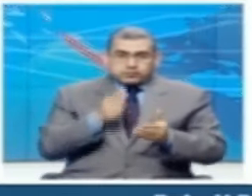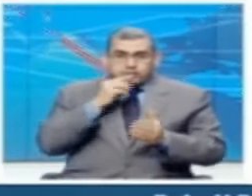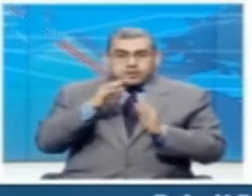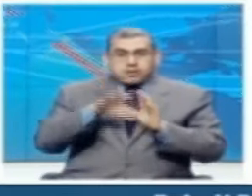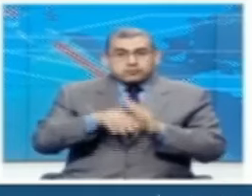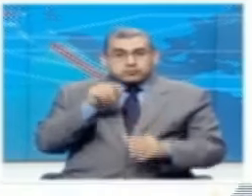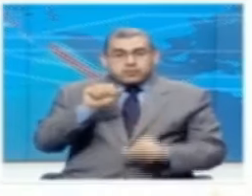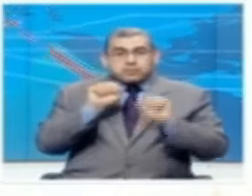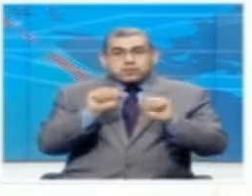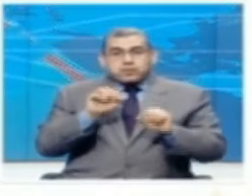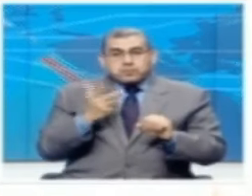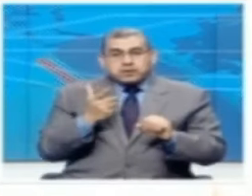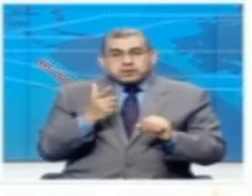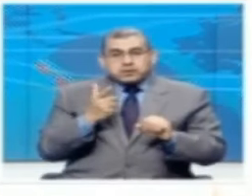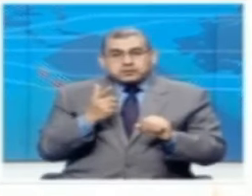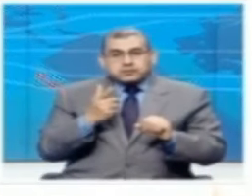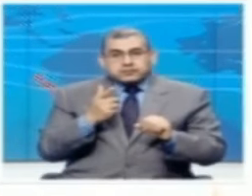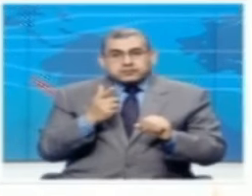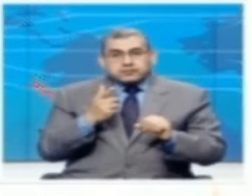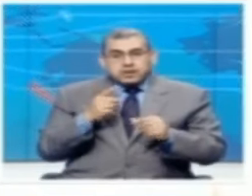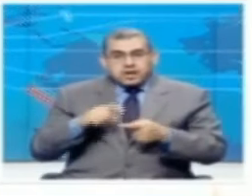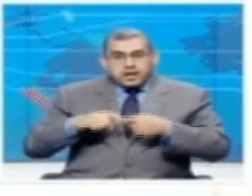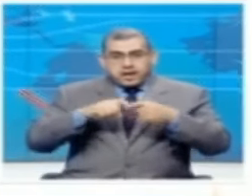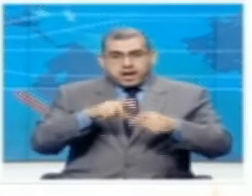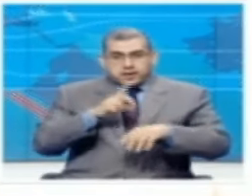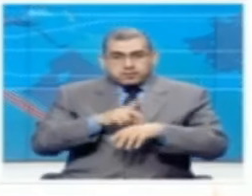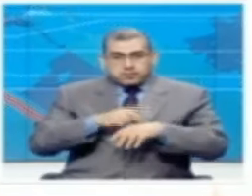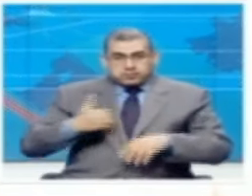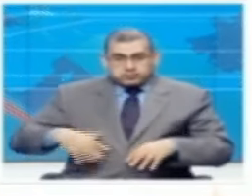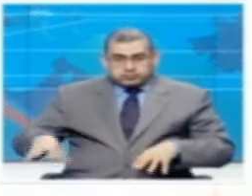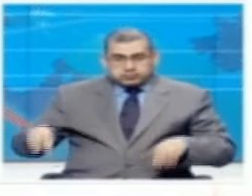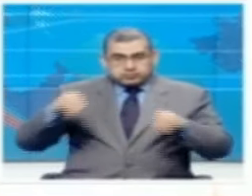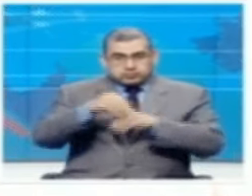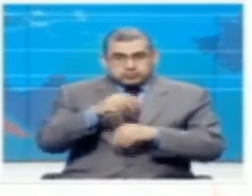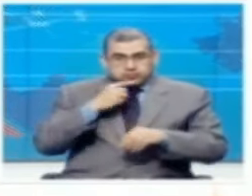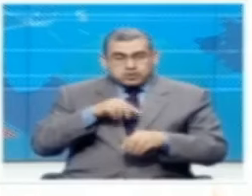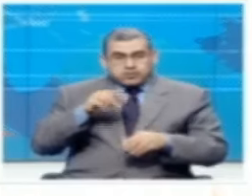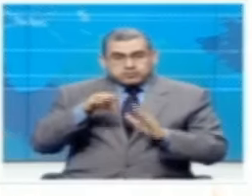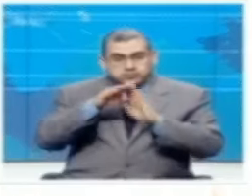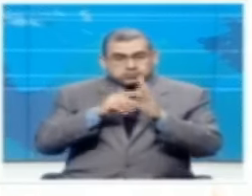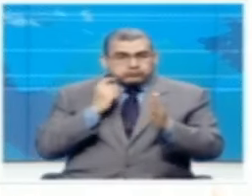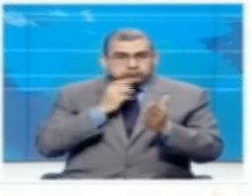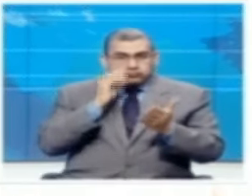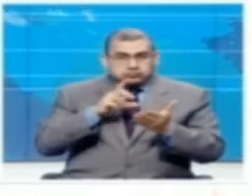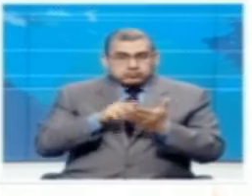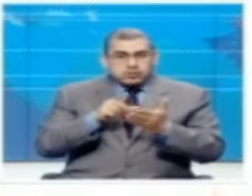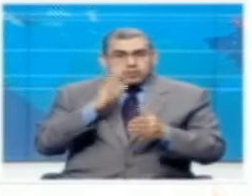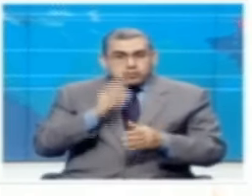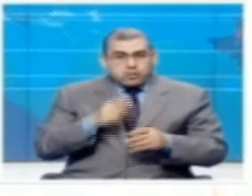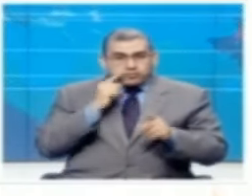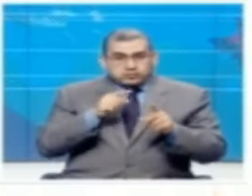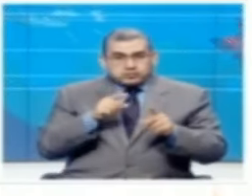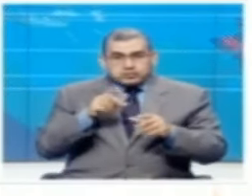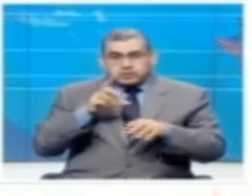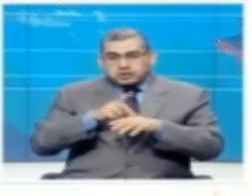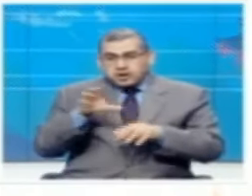بيتعلق ايضا بمساله النقل يعني ده محتاج نضع ليه ضوابط محتاج نشوف هل يتم النقل